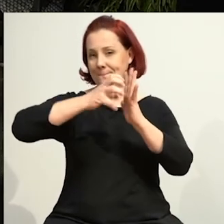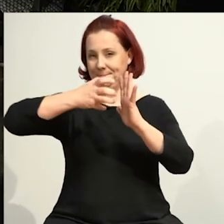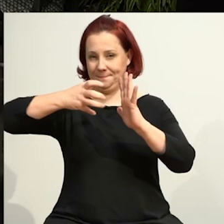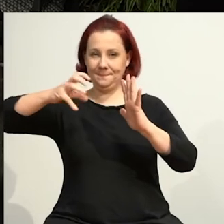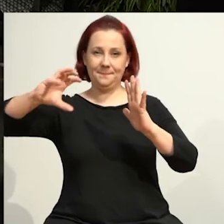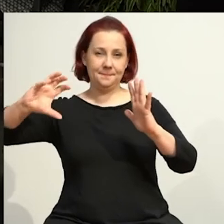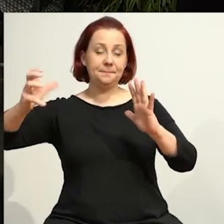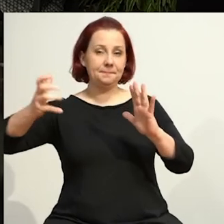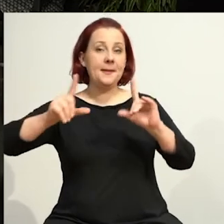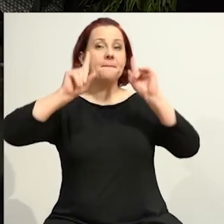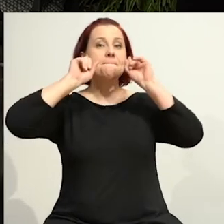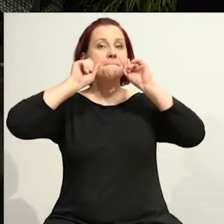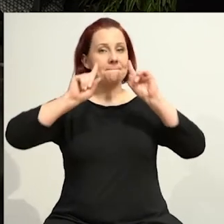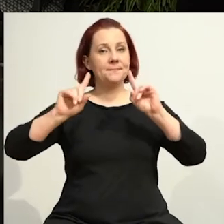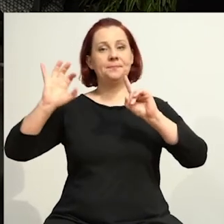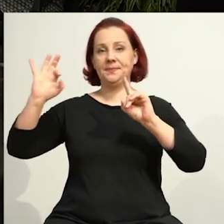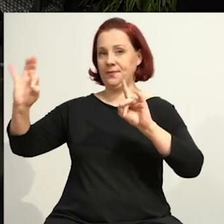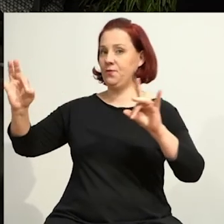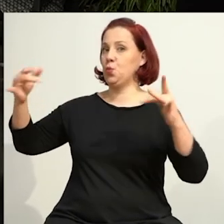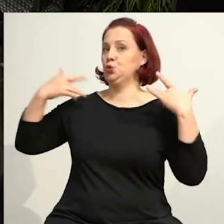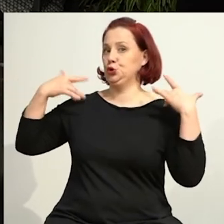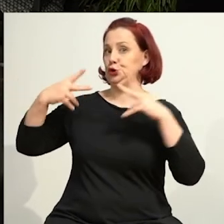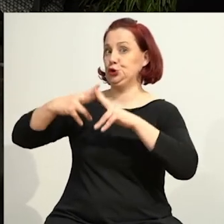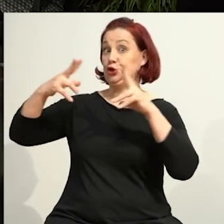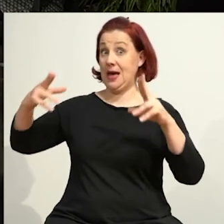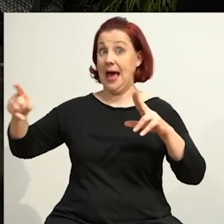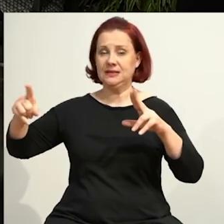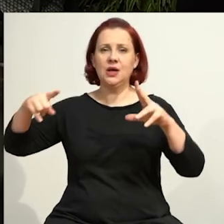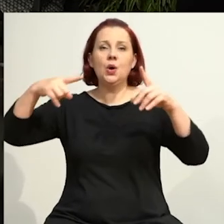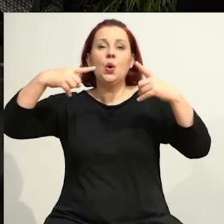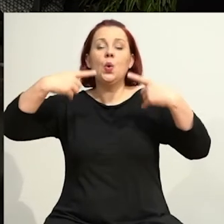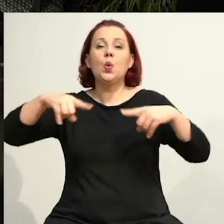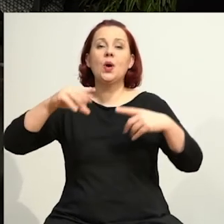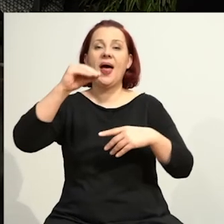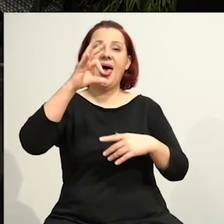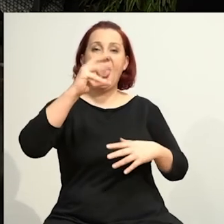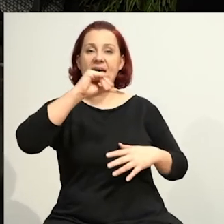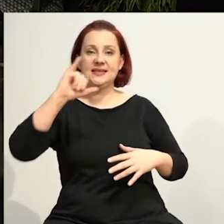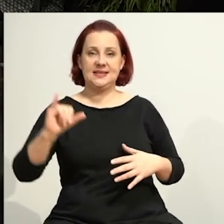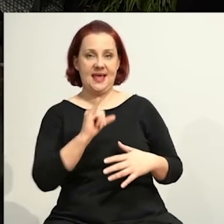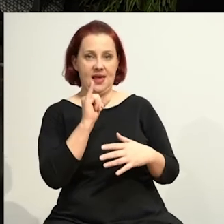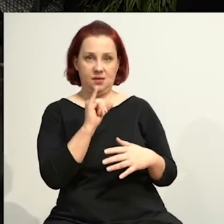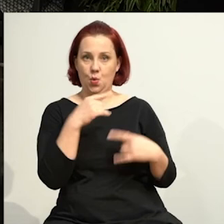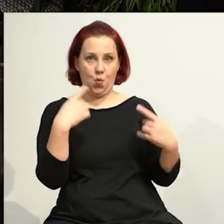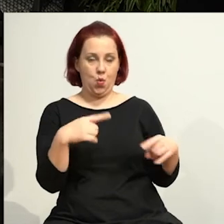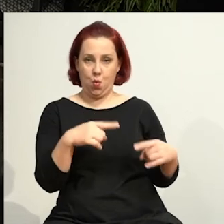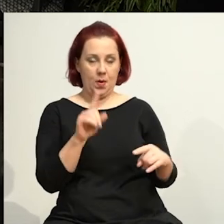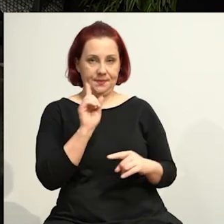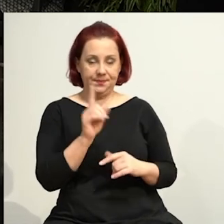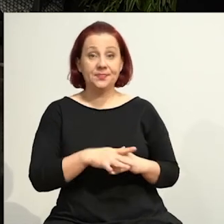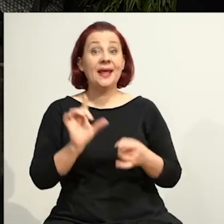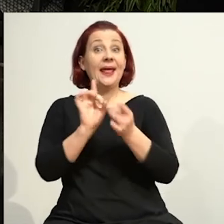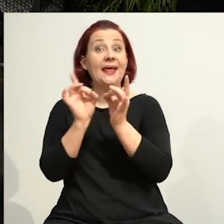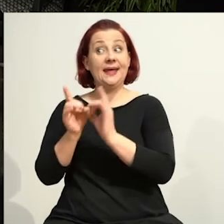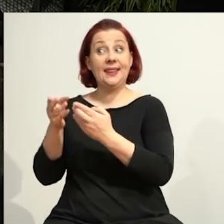prawdą jest, że w czasach Norwida nie było formy, to znaczy nie było eseju. Gdyby